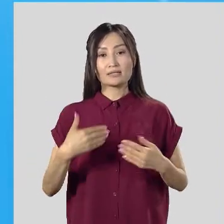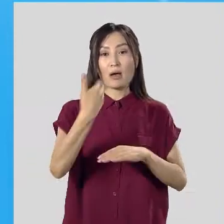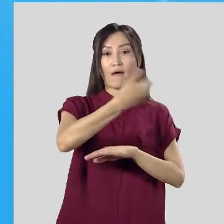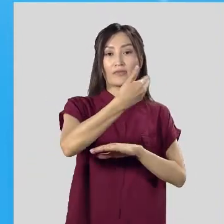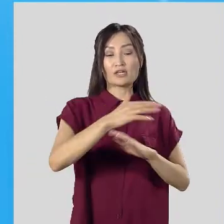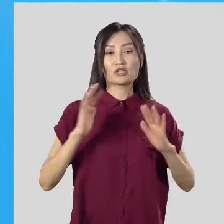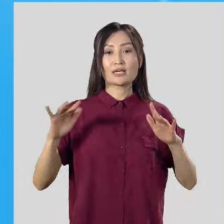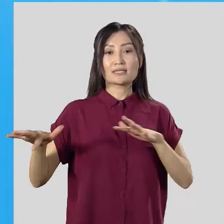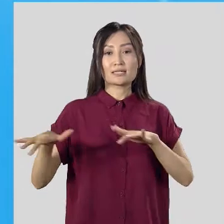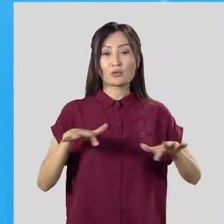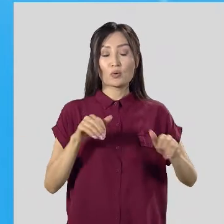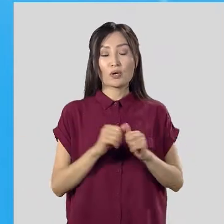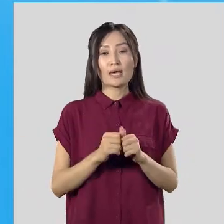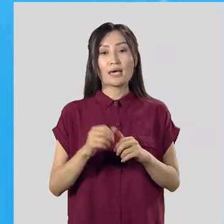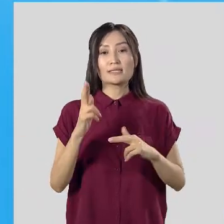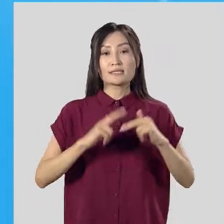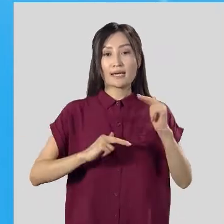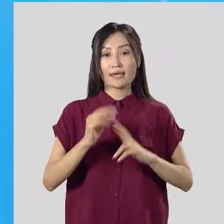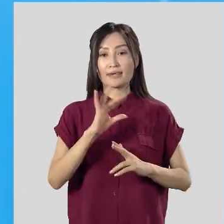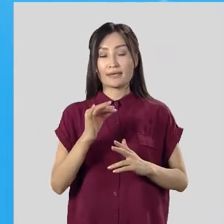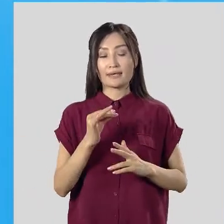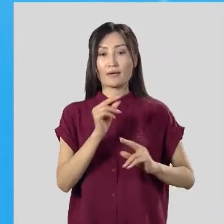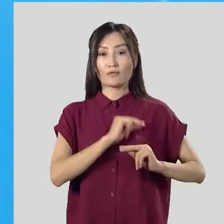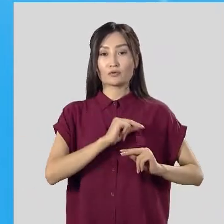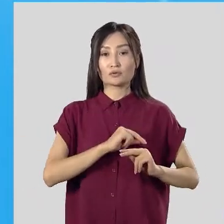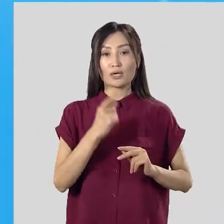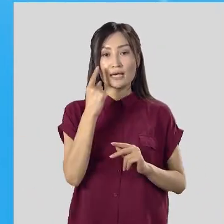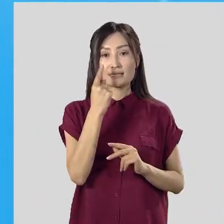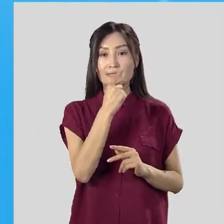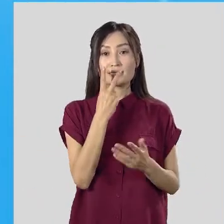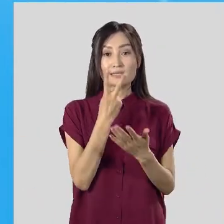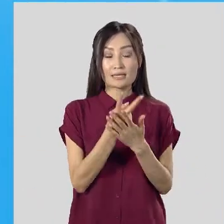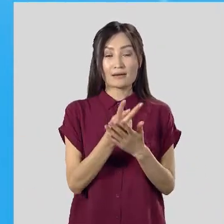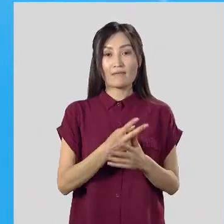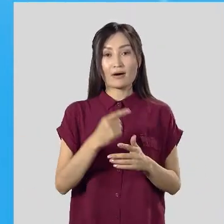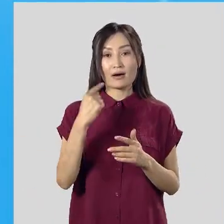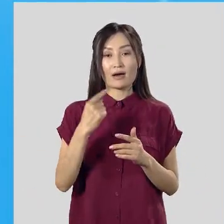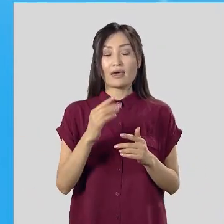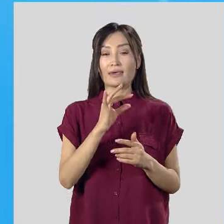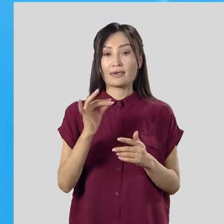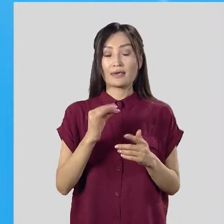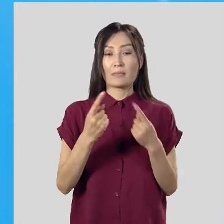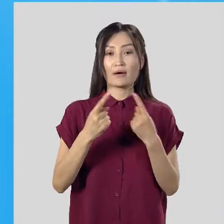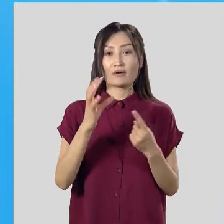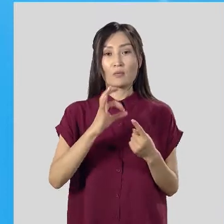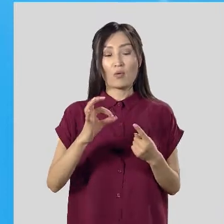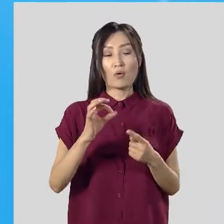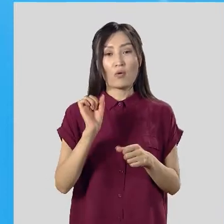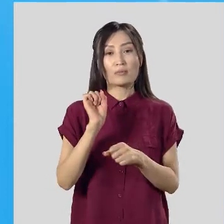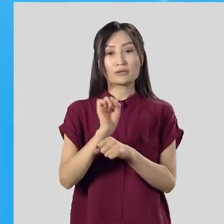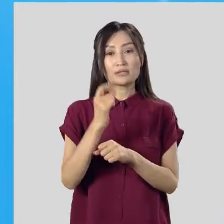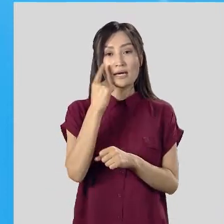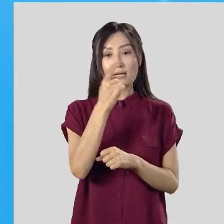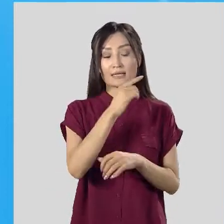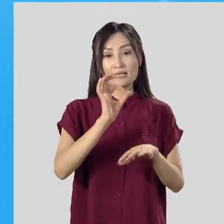средой, рассмотрим строение и функцию зрительного анализатора и поговорим о предупреждении